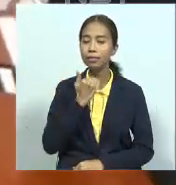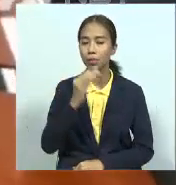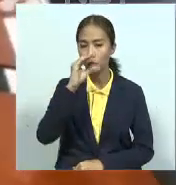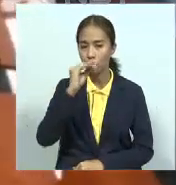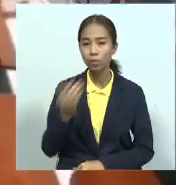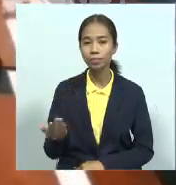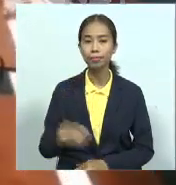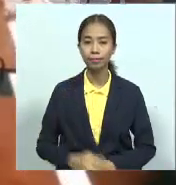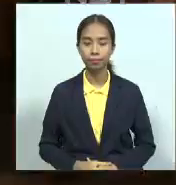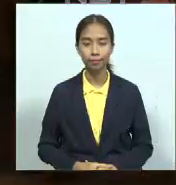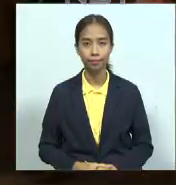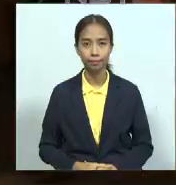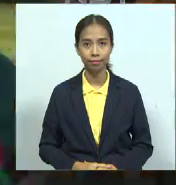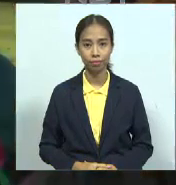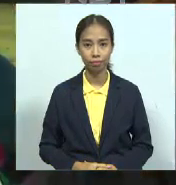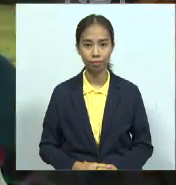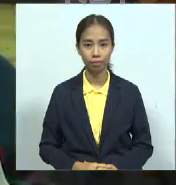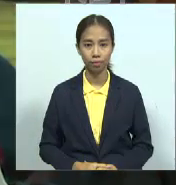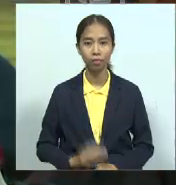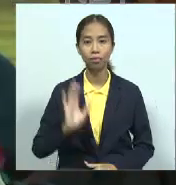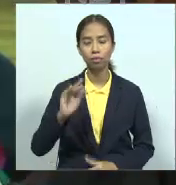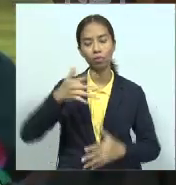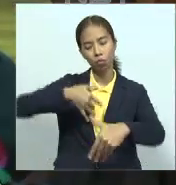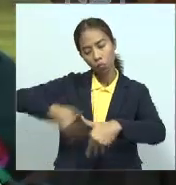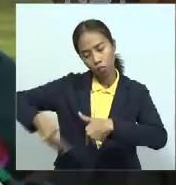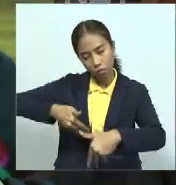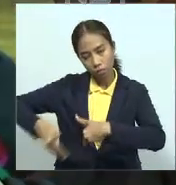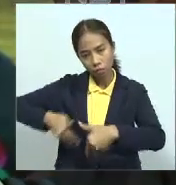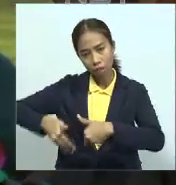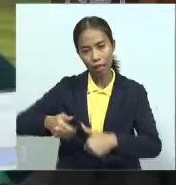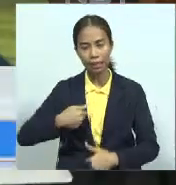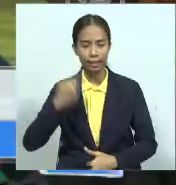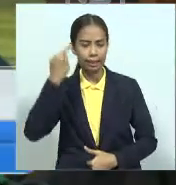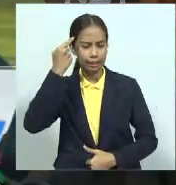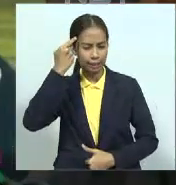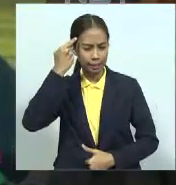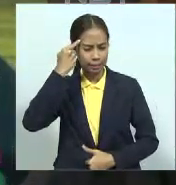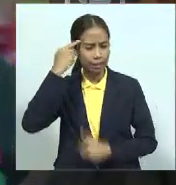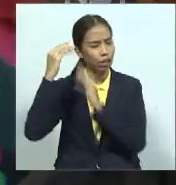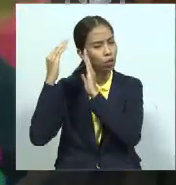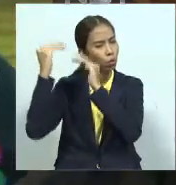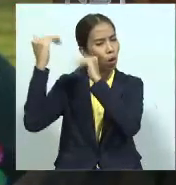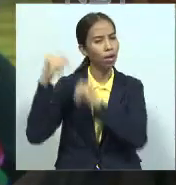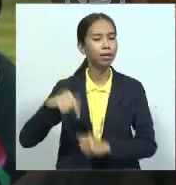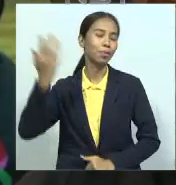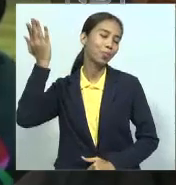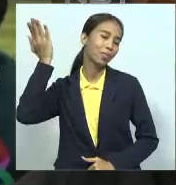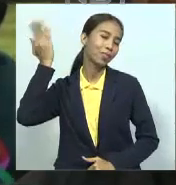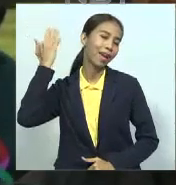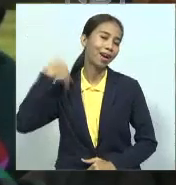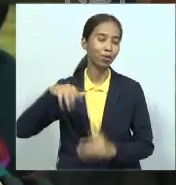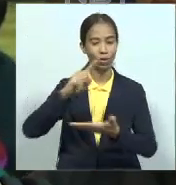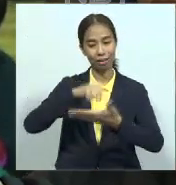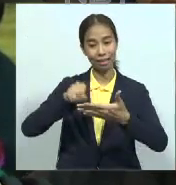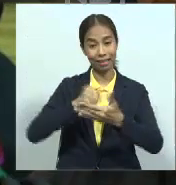ลครับ ว่าพี่น้องประชาชนเนี่ยมีความมุ่งหวังว่าสิ่งที่สัญญาไว้ช่วงที่มีการเลือก